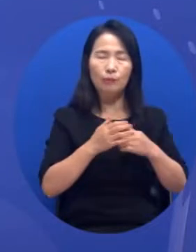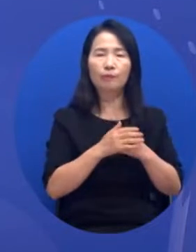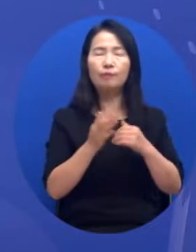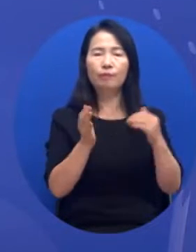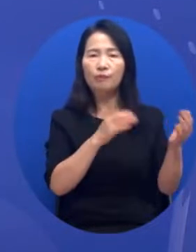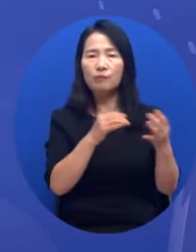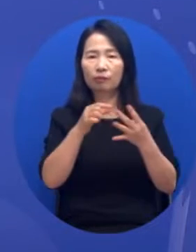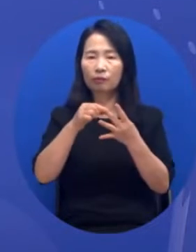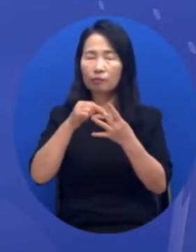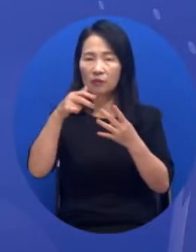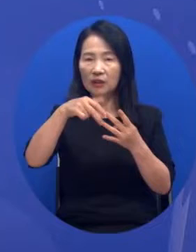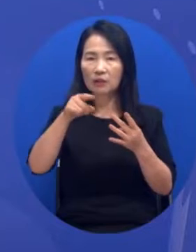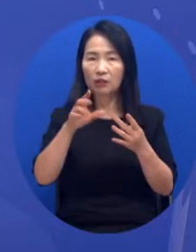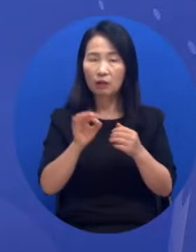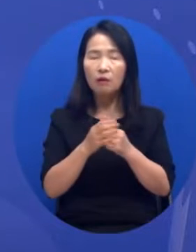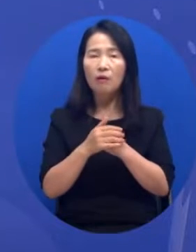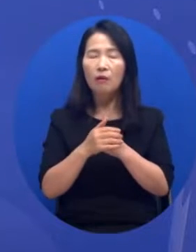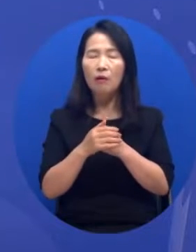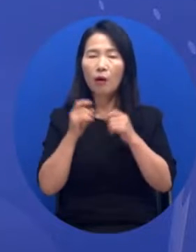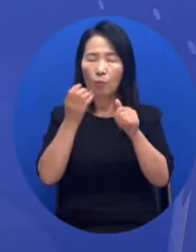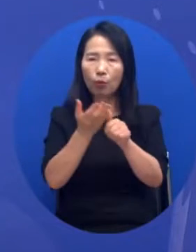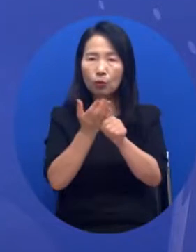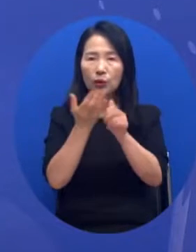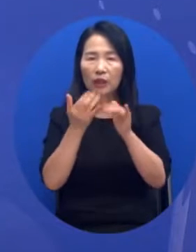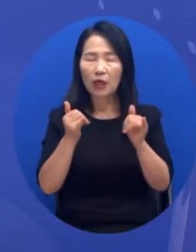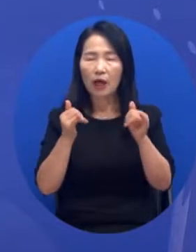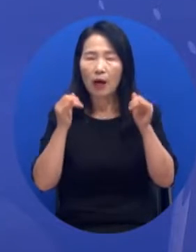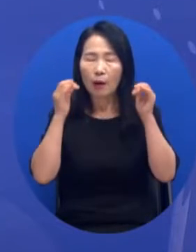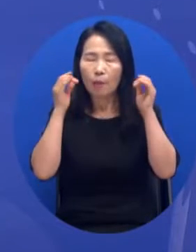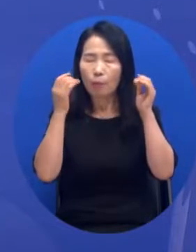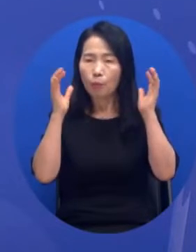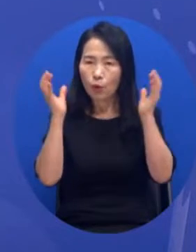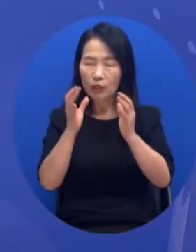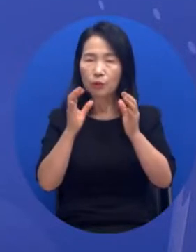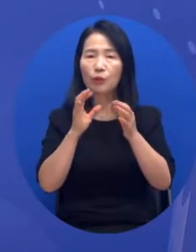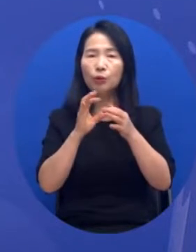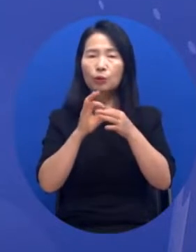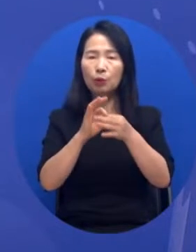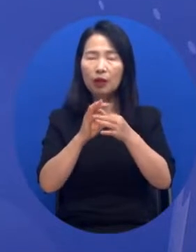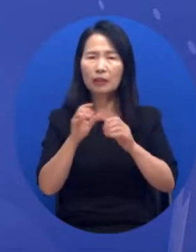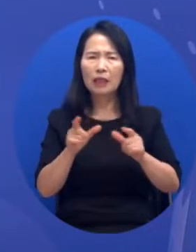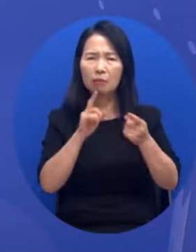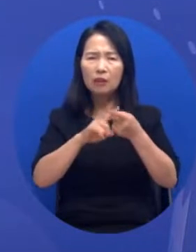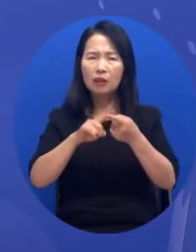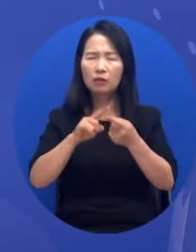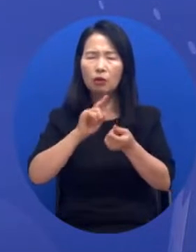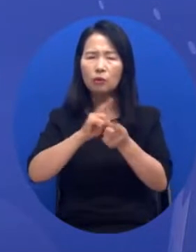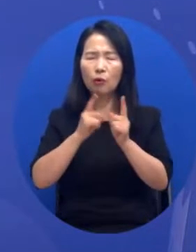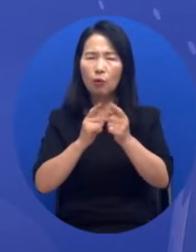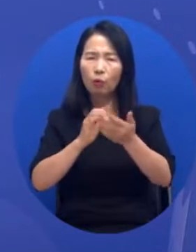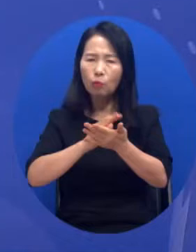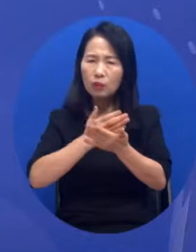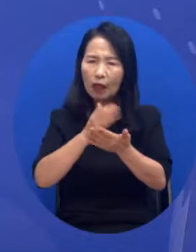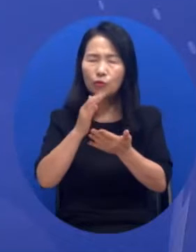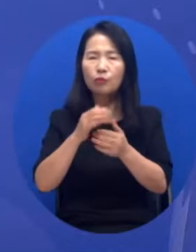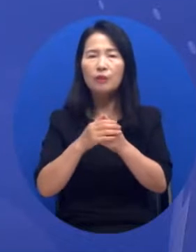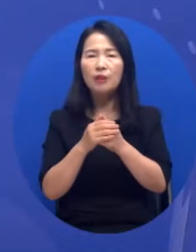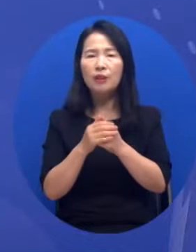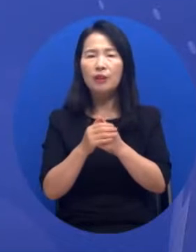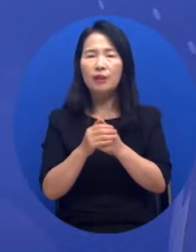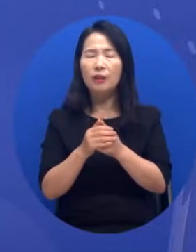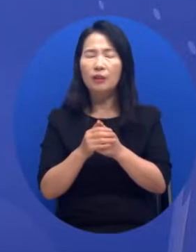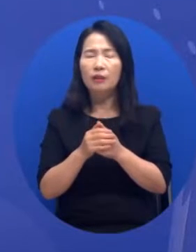모임을 통해서 삶과 속 감정까지 서로 공유하고 나눔으로 그것이 터치가